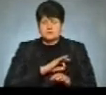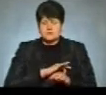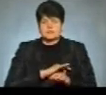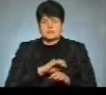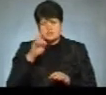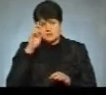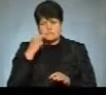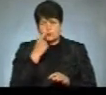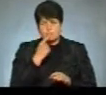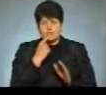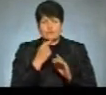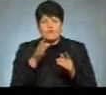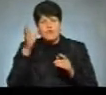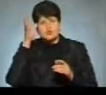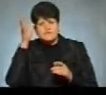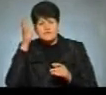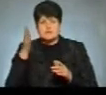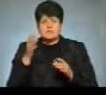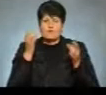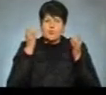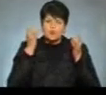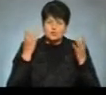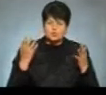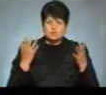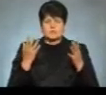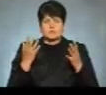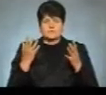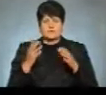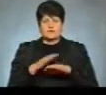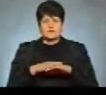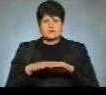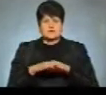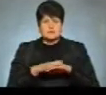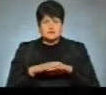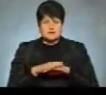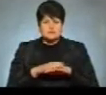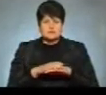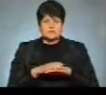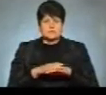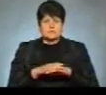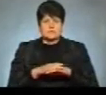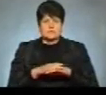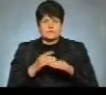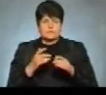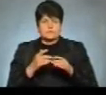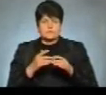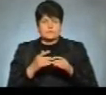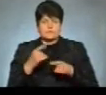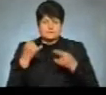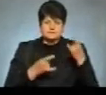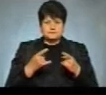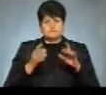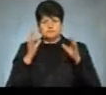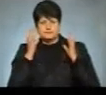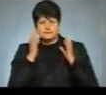в конкретних сферах освіти, науки, культури, засобів масової інформації. І тут вже не можна